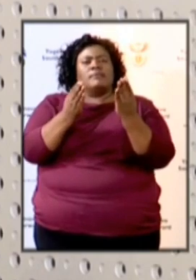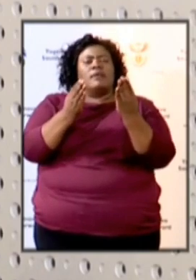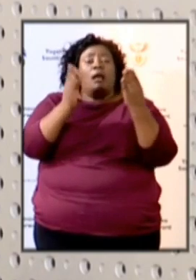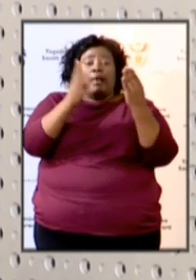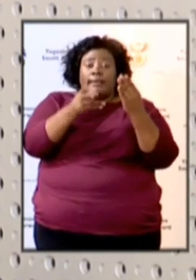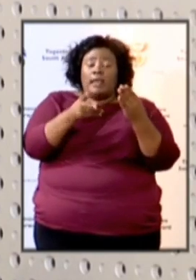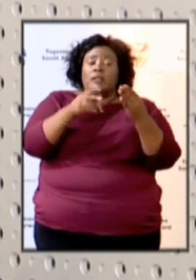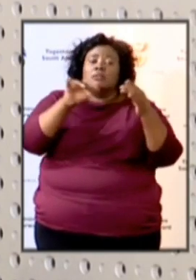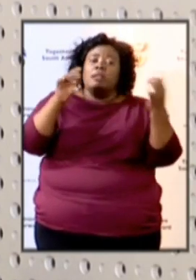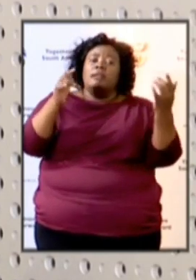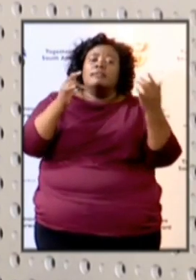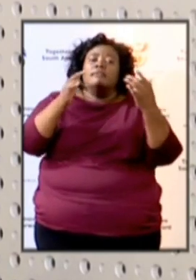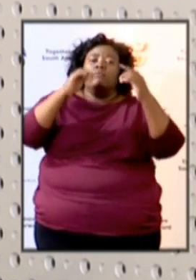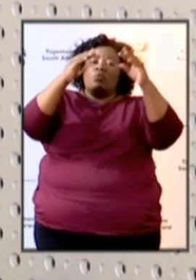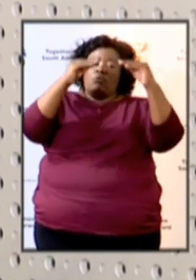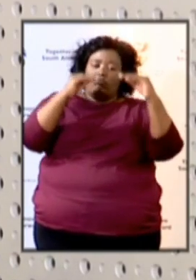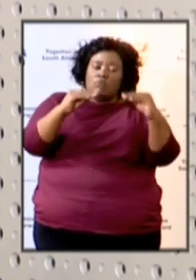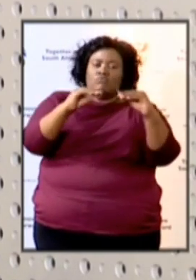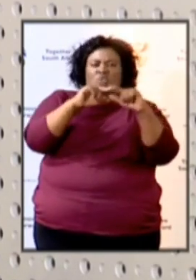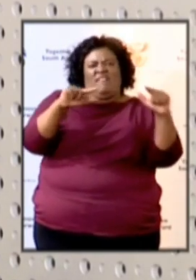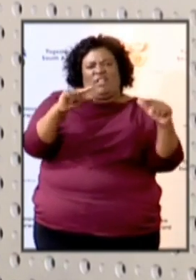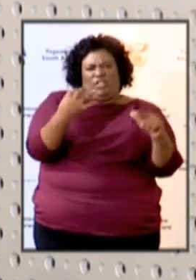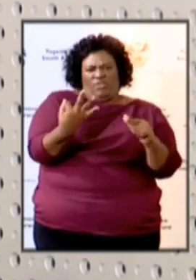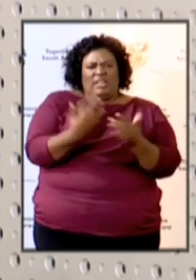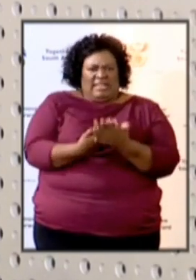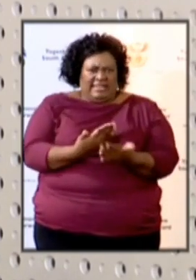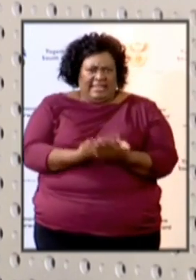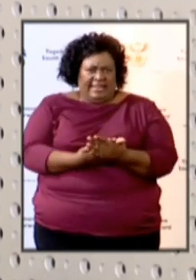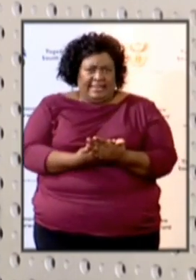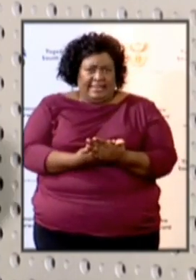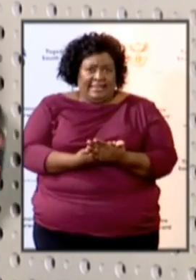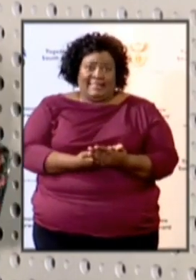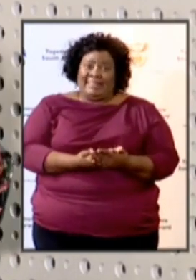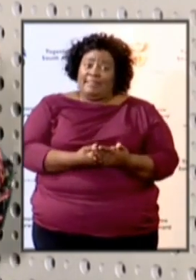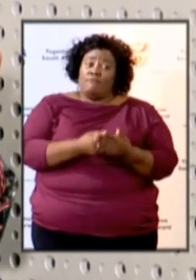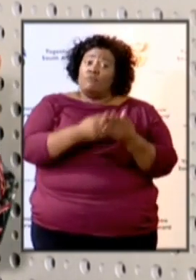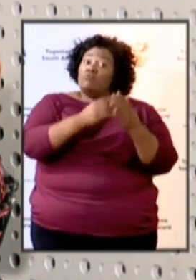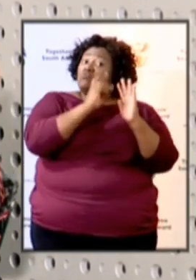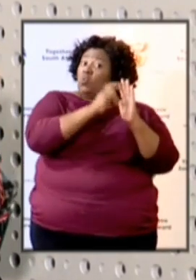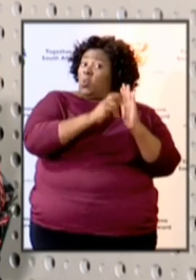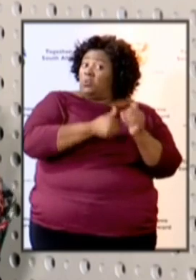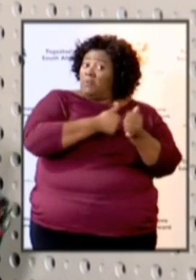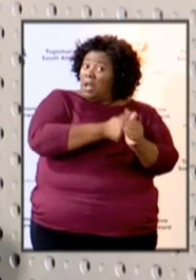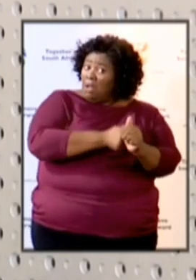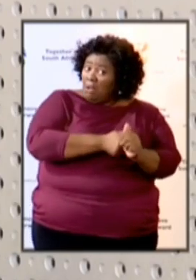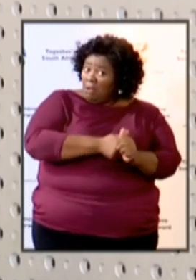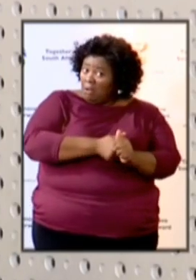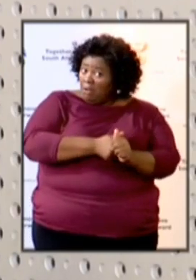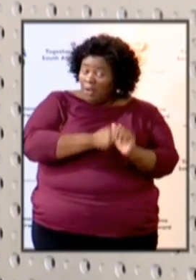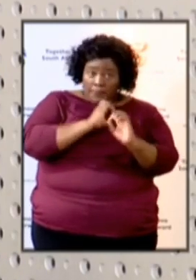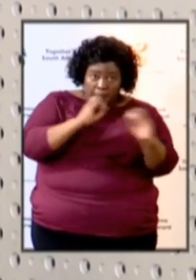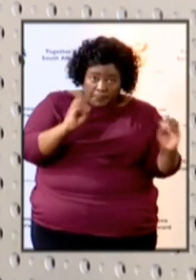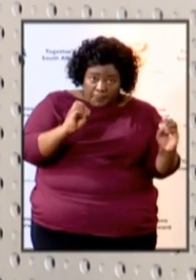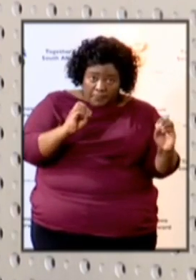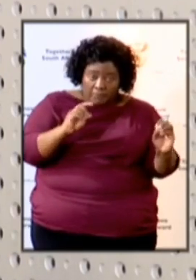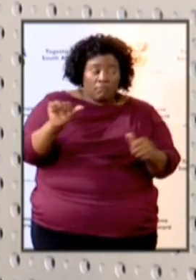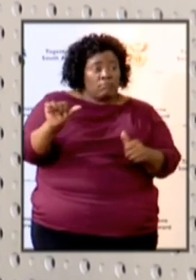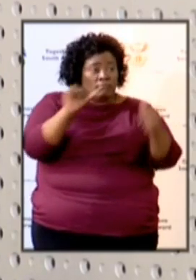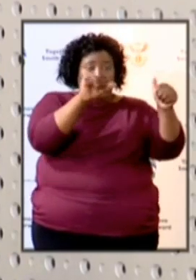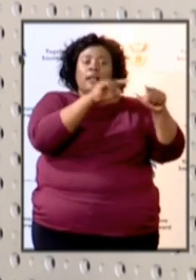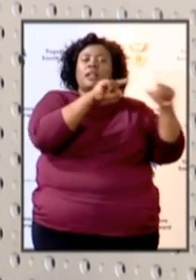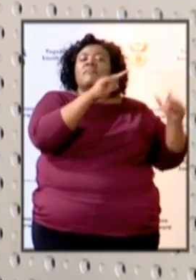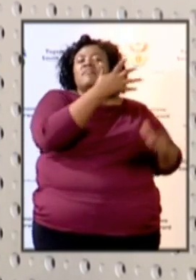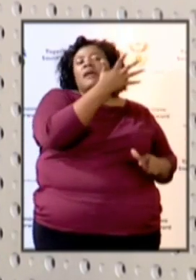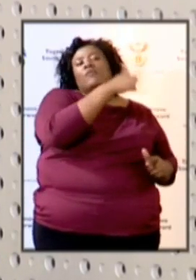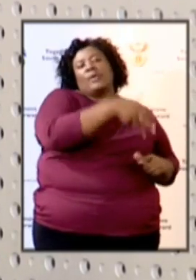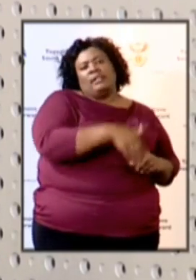uma ngabe singakwenzi futhi kunokwenzeka ukuthi sibuyele ku 5 usho ukuthi